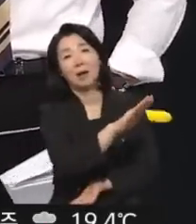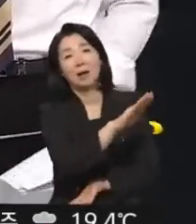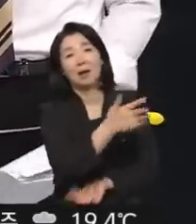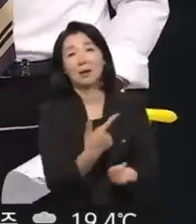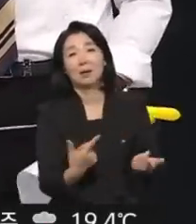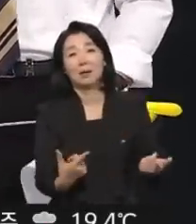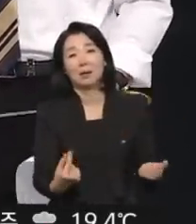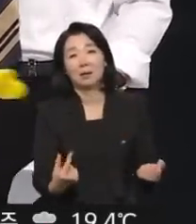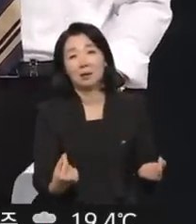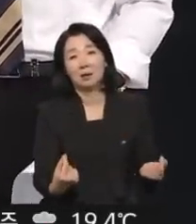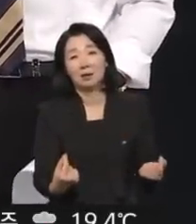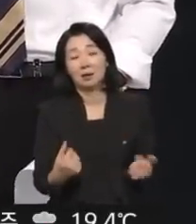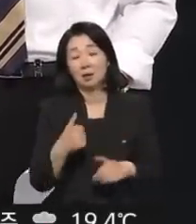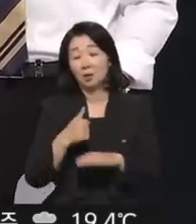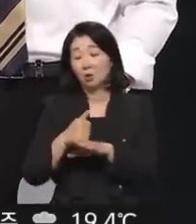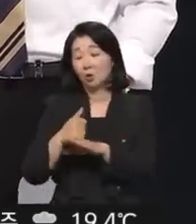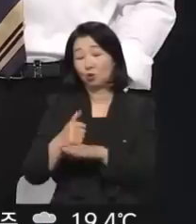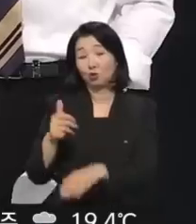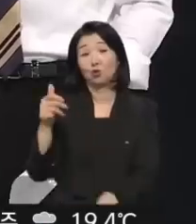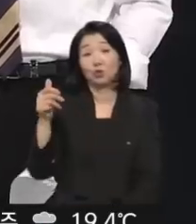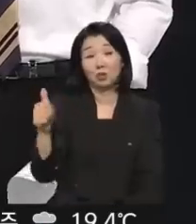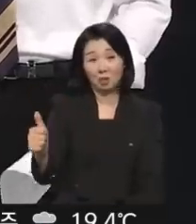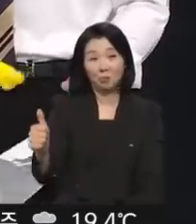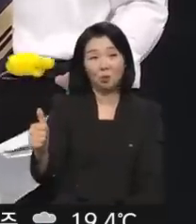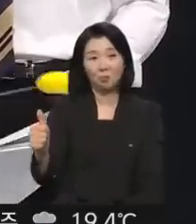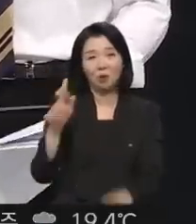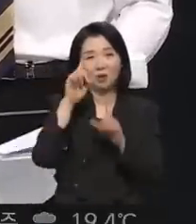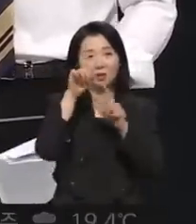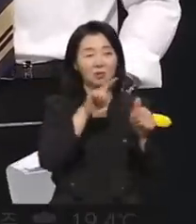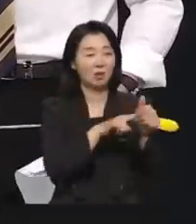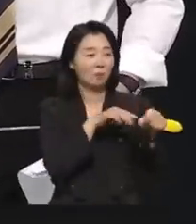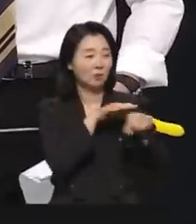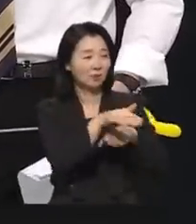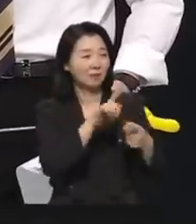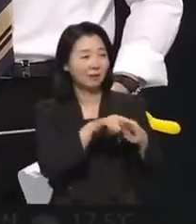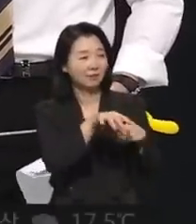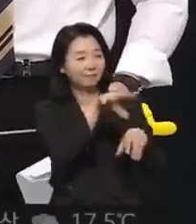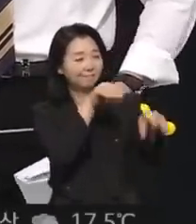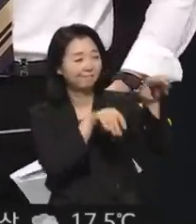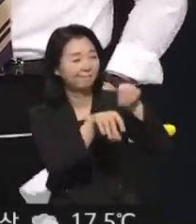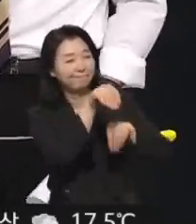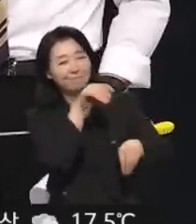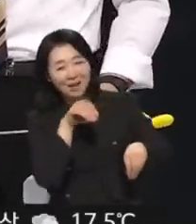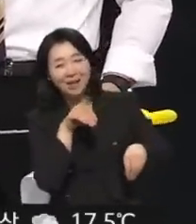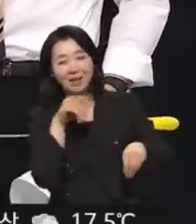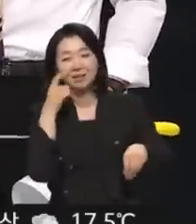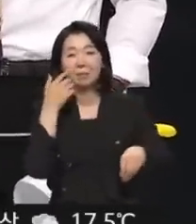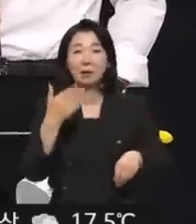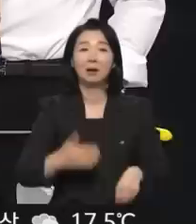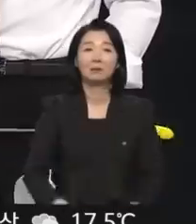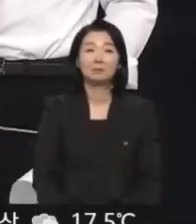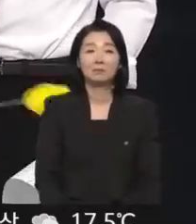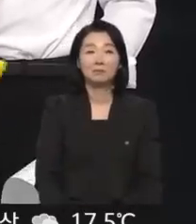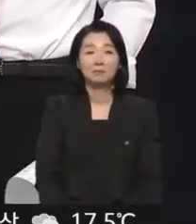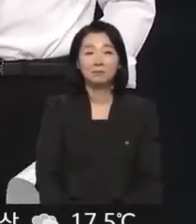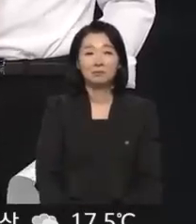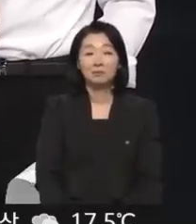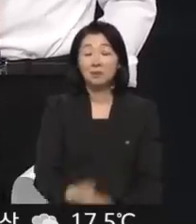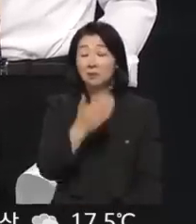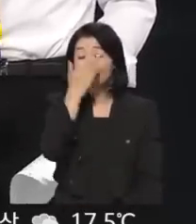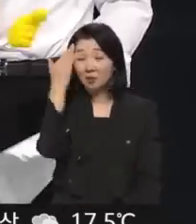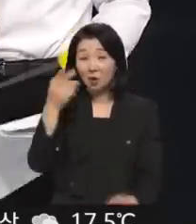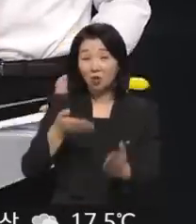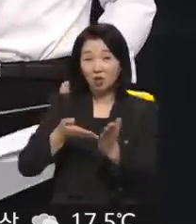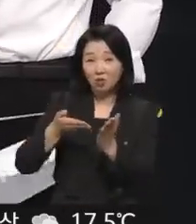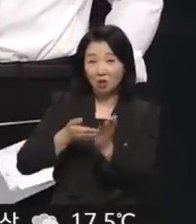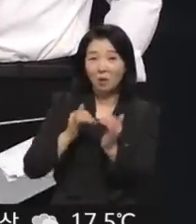있기 때문인데요. 김 대표가 이전 대표의 스타일을 일부 벤치마킹할 의사도 있는 것으로 전해졌습니다. 이 청년